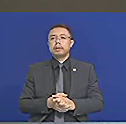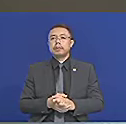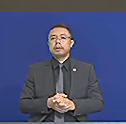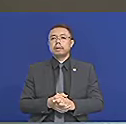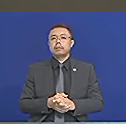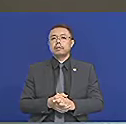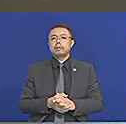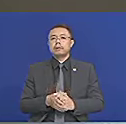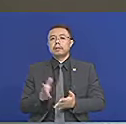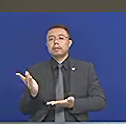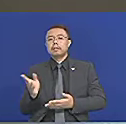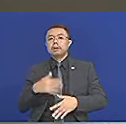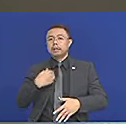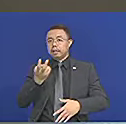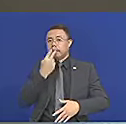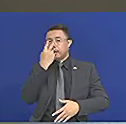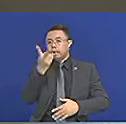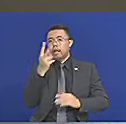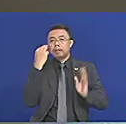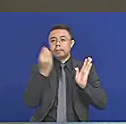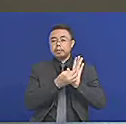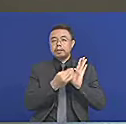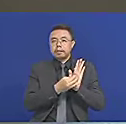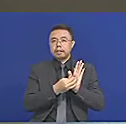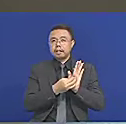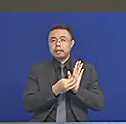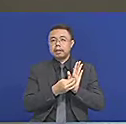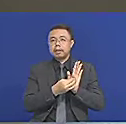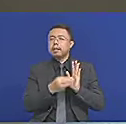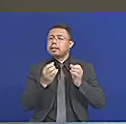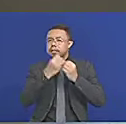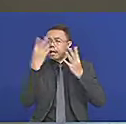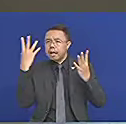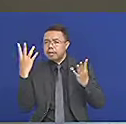Kita melihat fakta, fakta empiris,